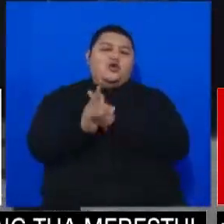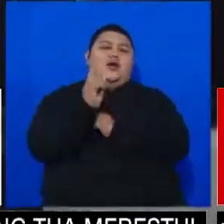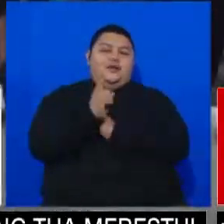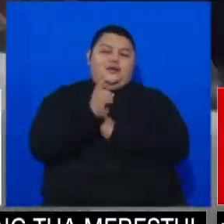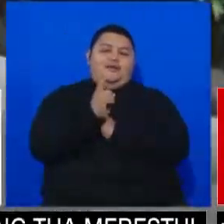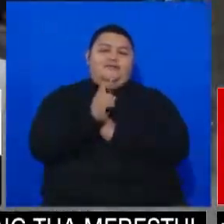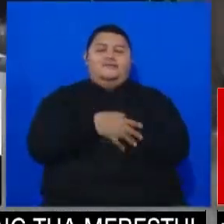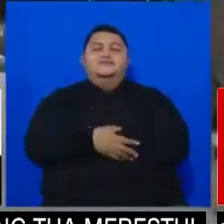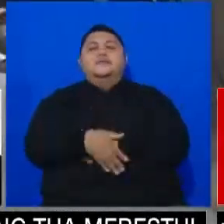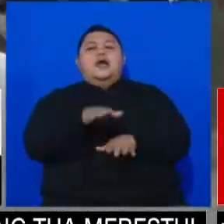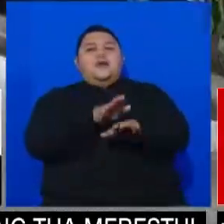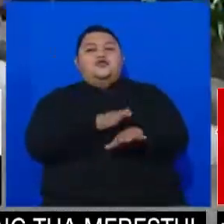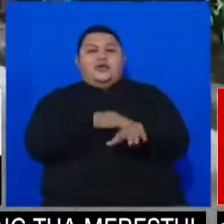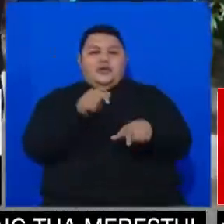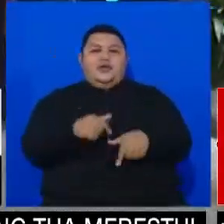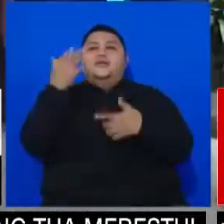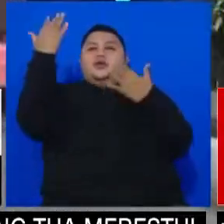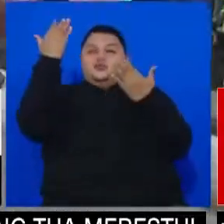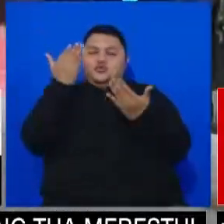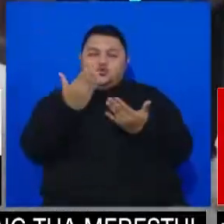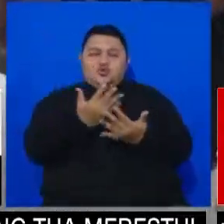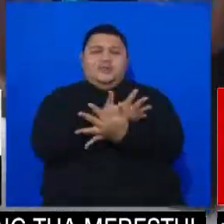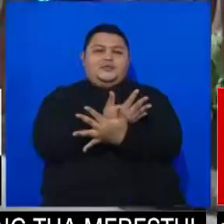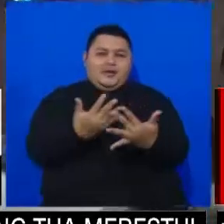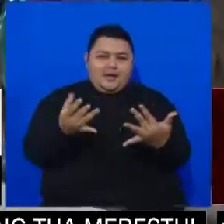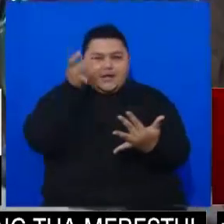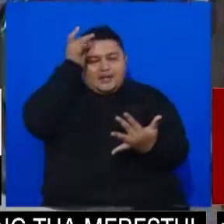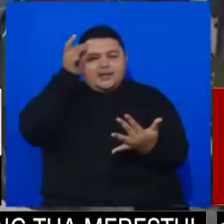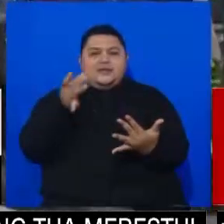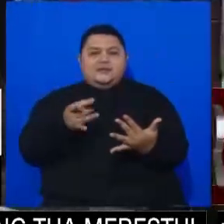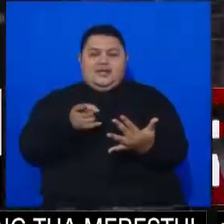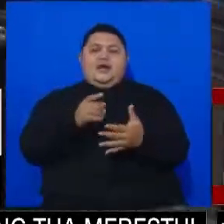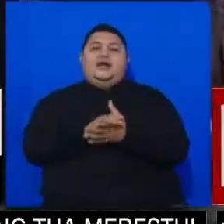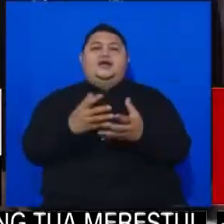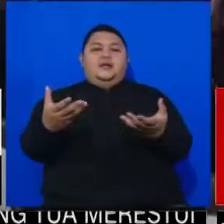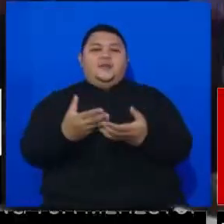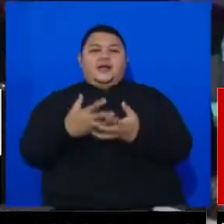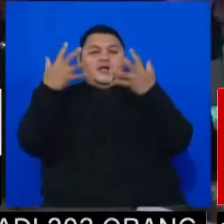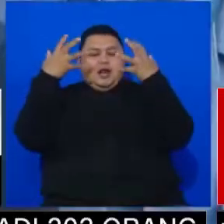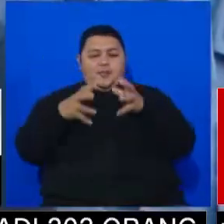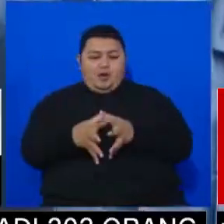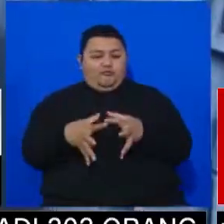Ritual ini digelar sebagai bentuk rasa syukur masyarakat desa atas hasil bumi.